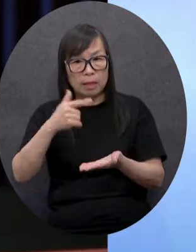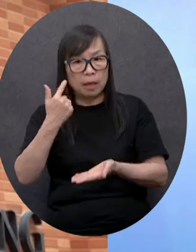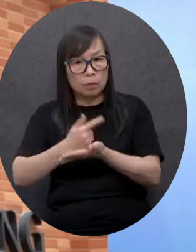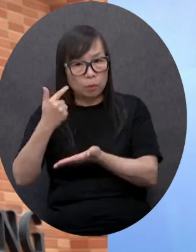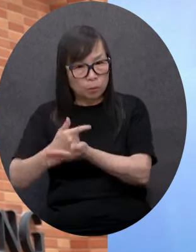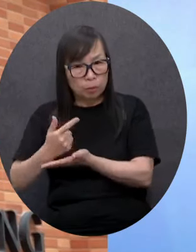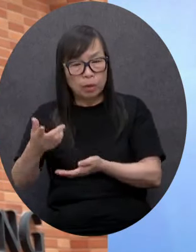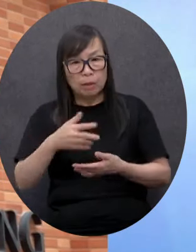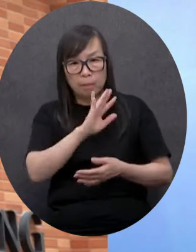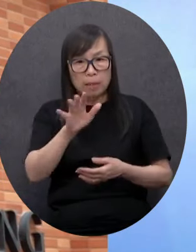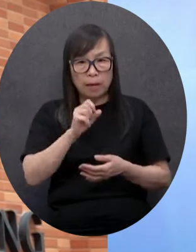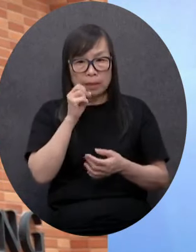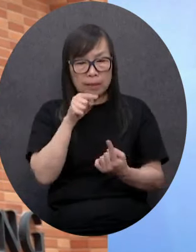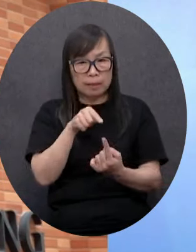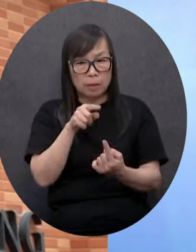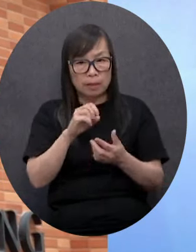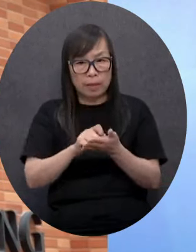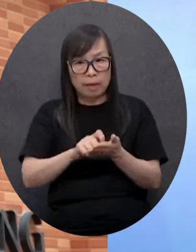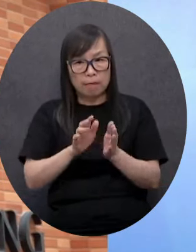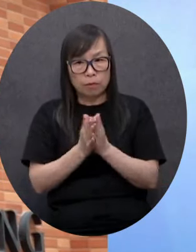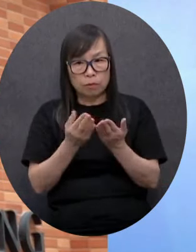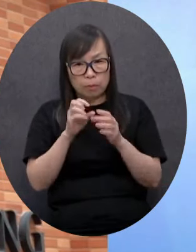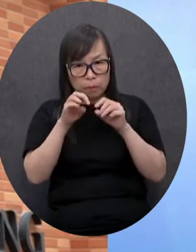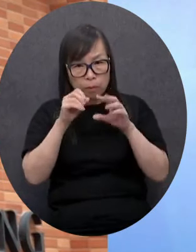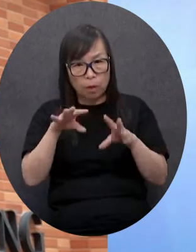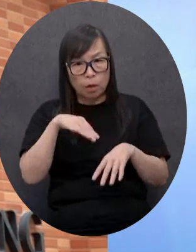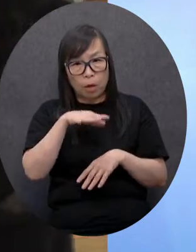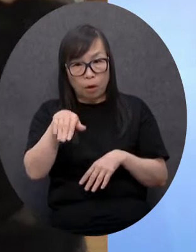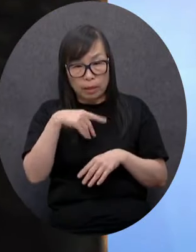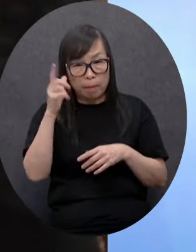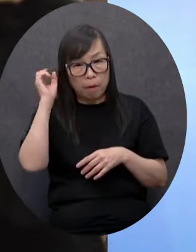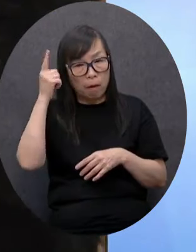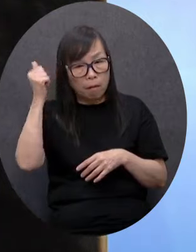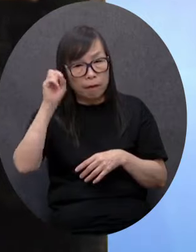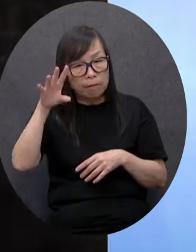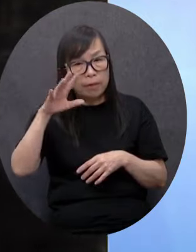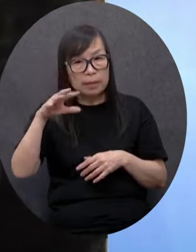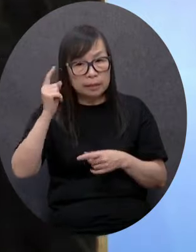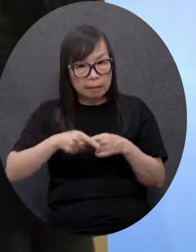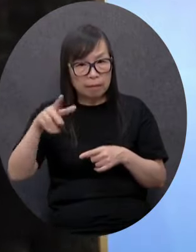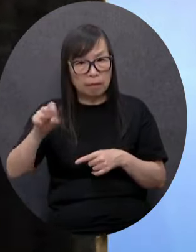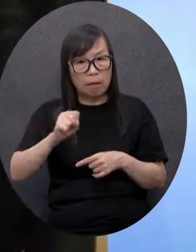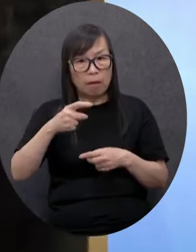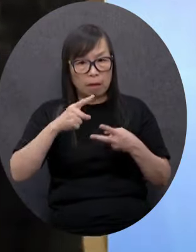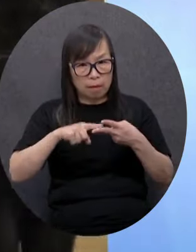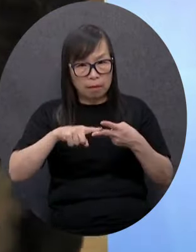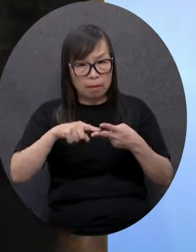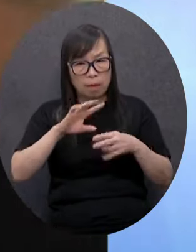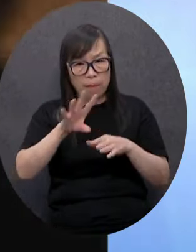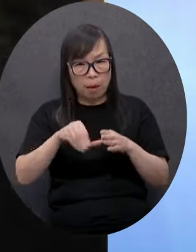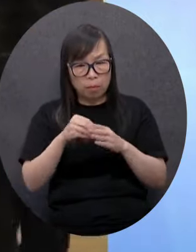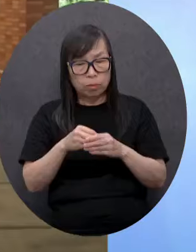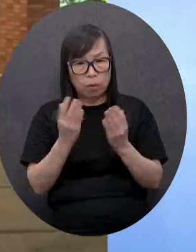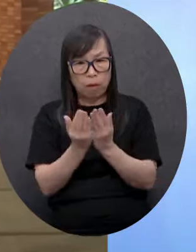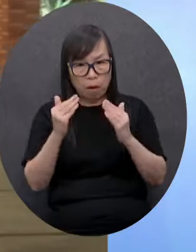要。所以就唔係只在係寫一個書面嘅報告，而係咧我哋希望發揮實際嘅作用。第二咧係即係會唔會係